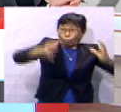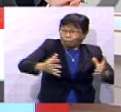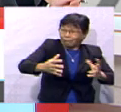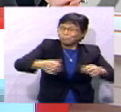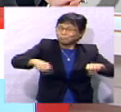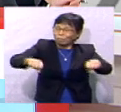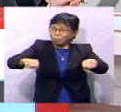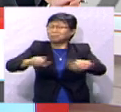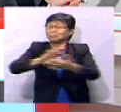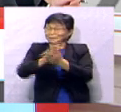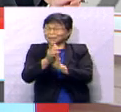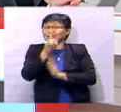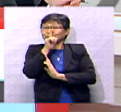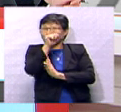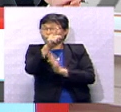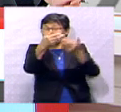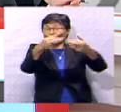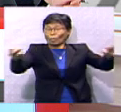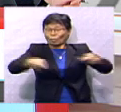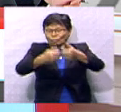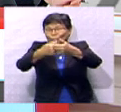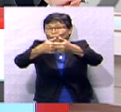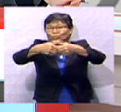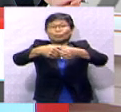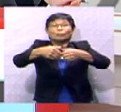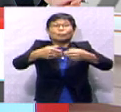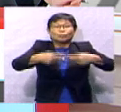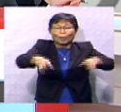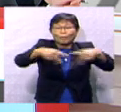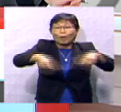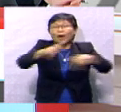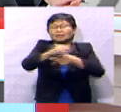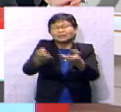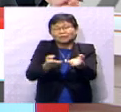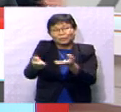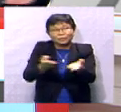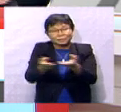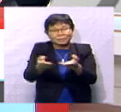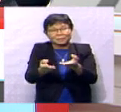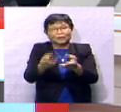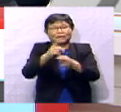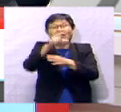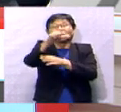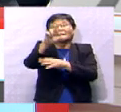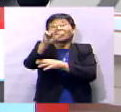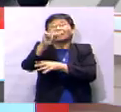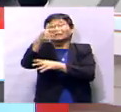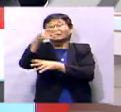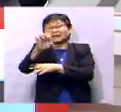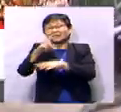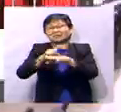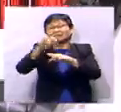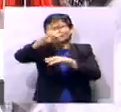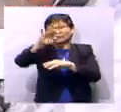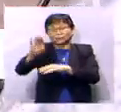Ia direalisasikan dengan pembukaan rangkaian permis perniagaan dan servis The Garage di Johor Bahru. Pemilik